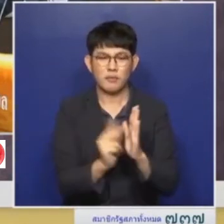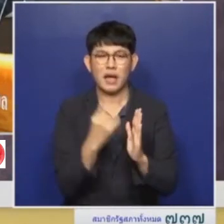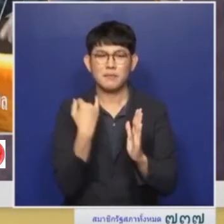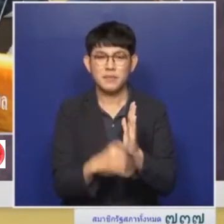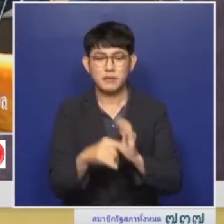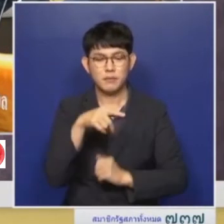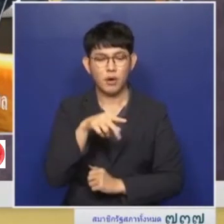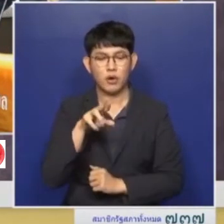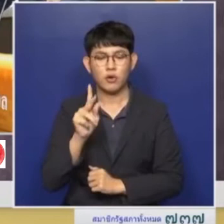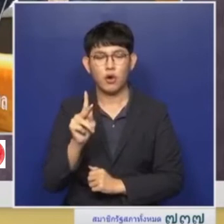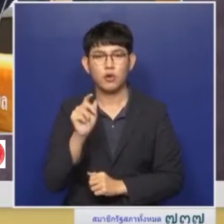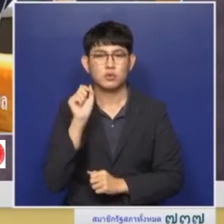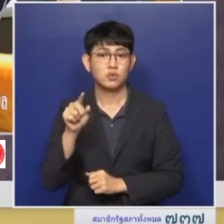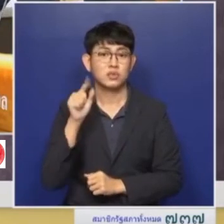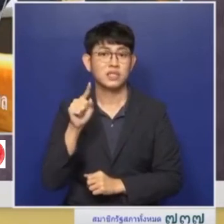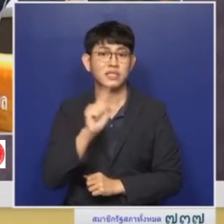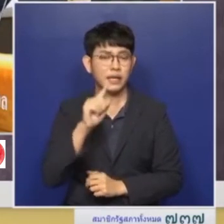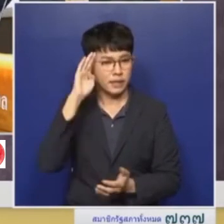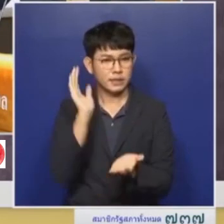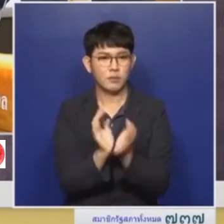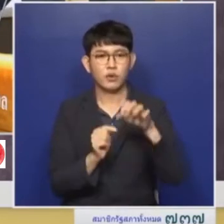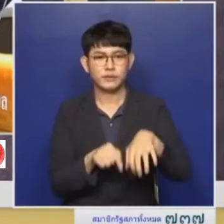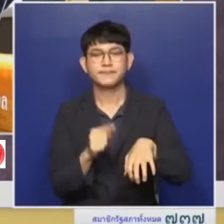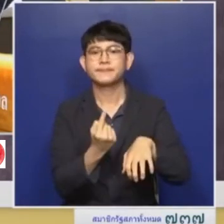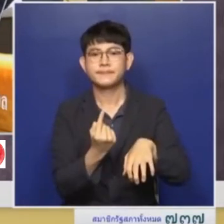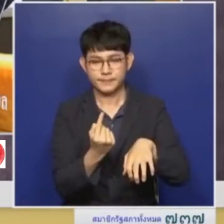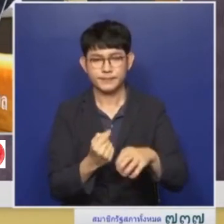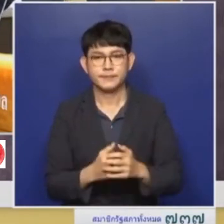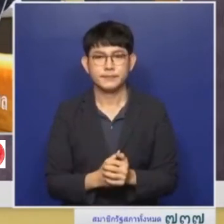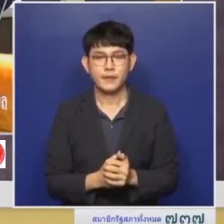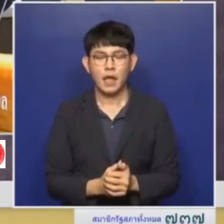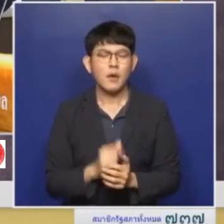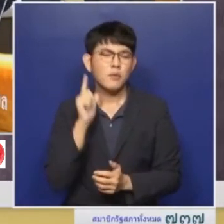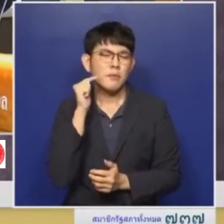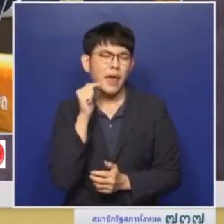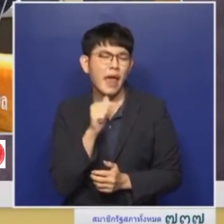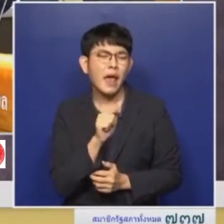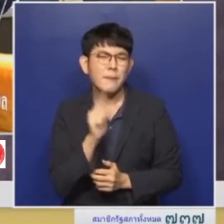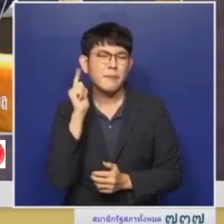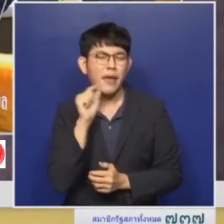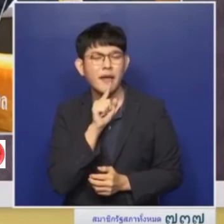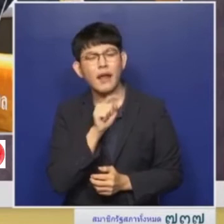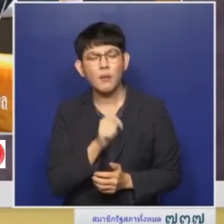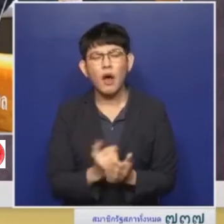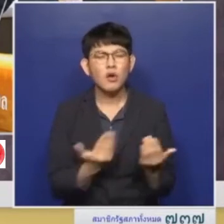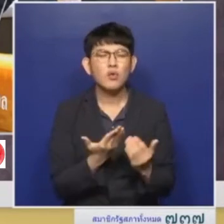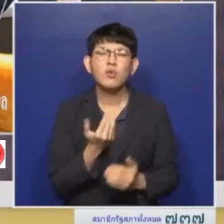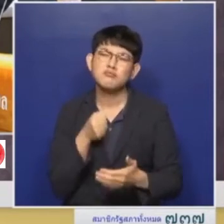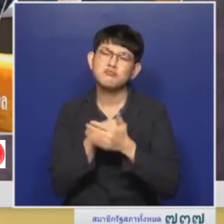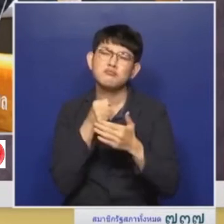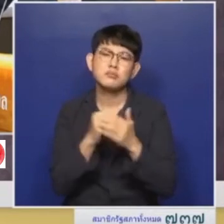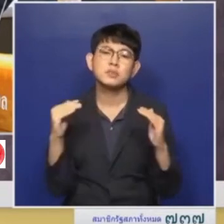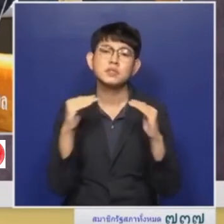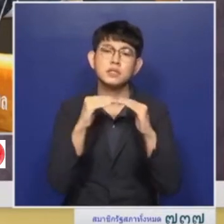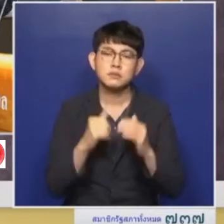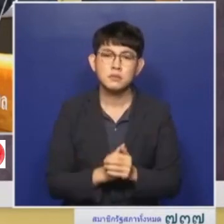ฉุกเฉินที่สถานีตำรวจแห่งหนึ่งคุณแม่ของเด็กเรานี้ตั้งคำถามแบบนี้ครับว่าลูกเขาเรียกร้องสิทธิ์ลูกเข